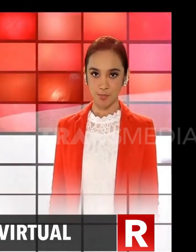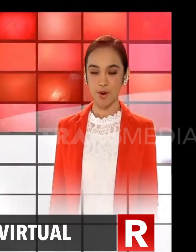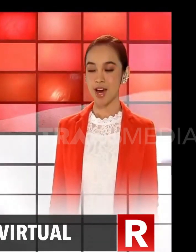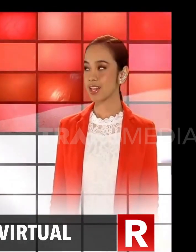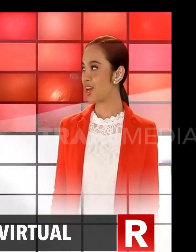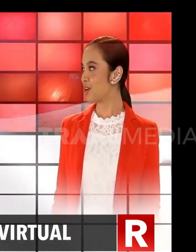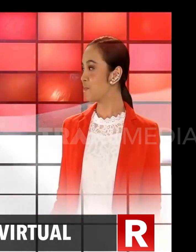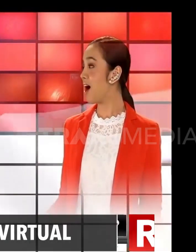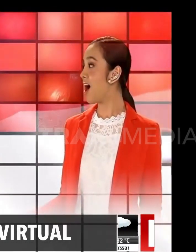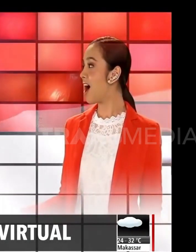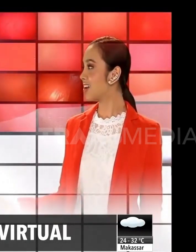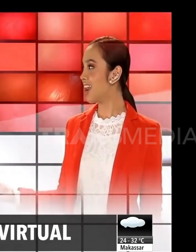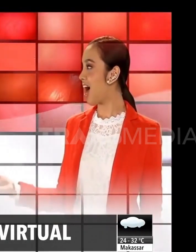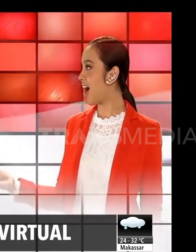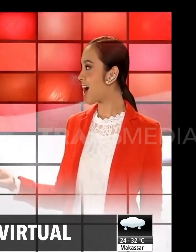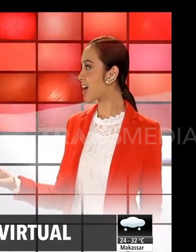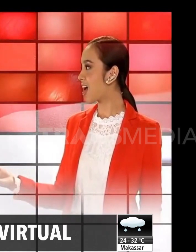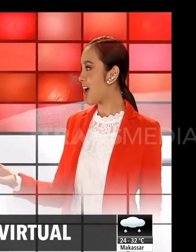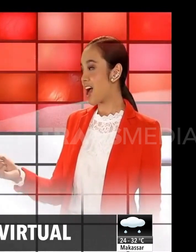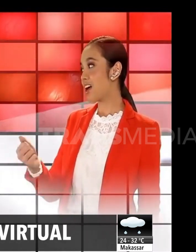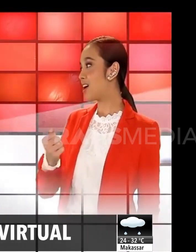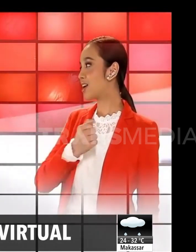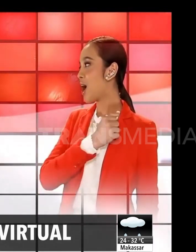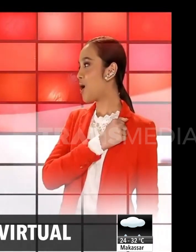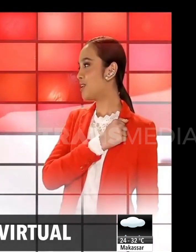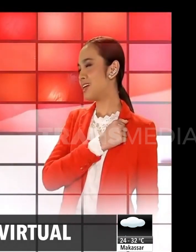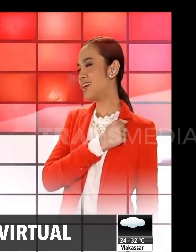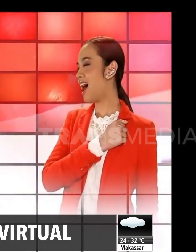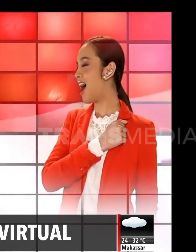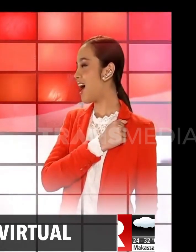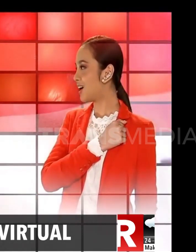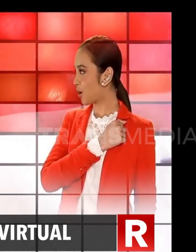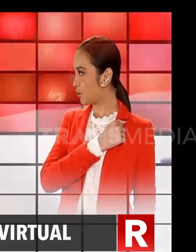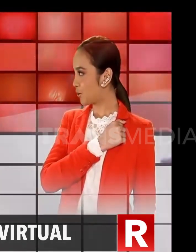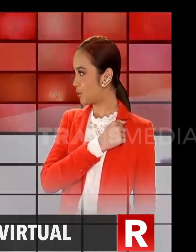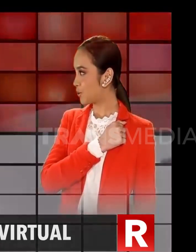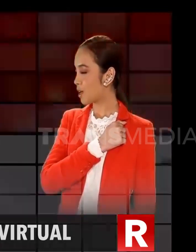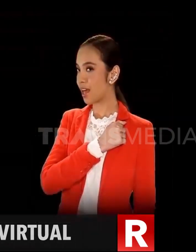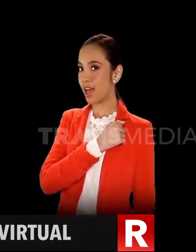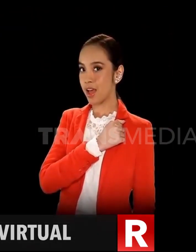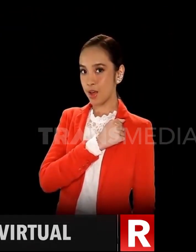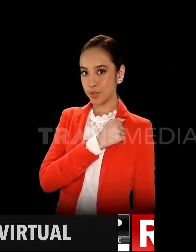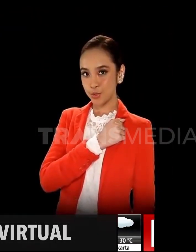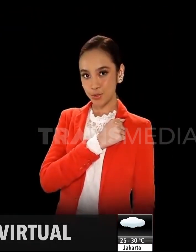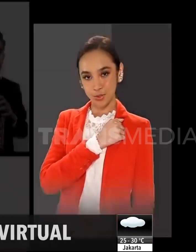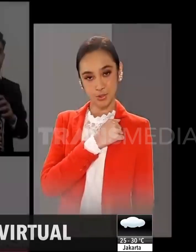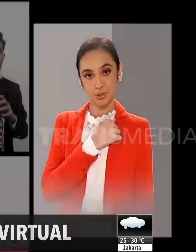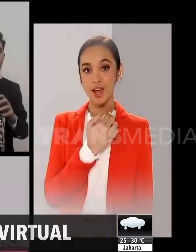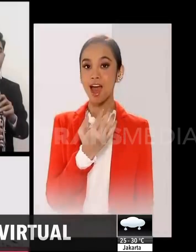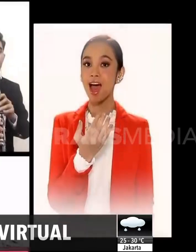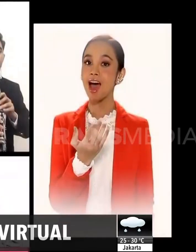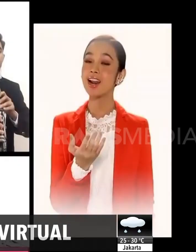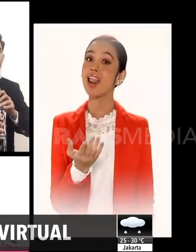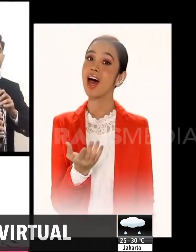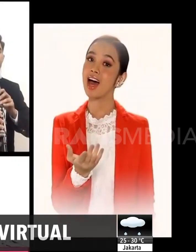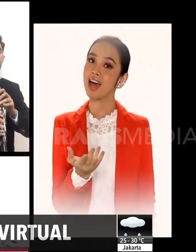Meski berlangsung virtual, upacara peringatan kemerdekaan di sana tetap memberikan tampilan maksimal yang mendapat apresiasi warganet.